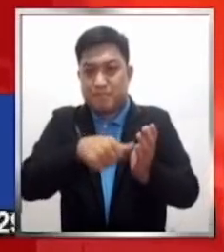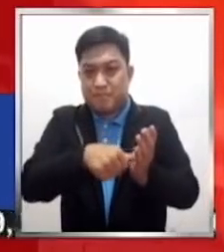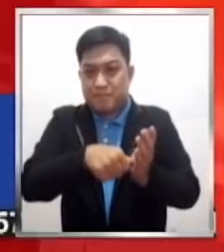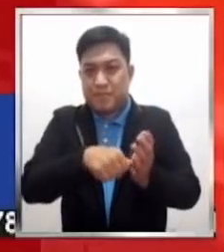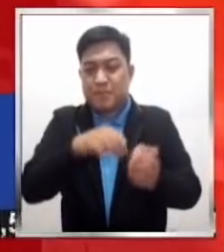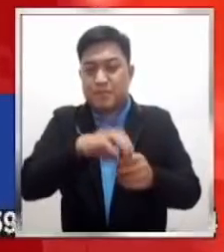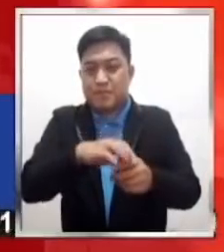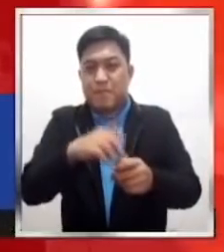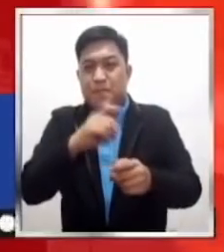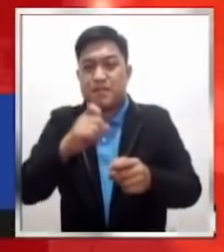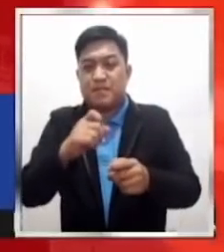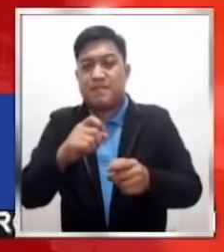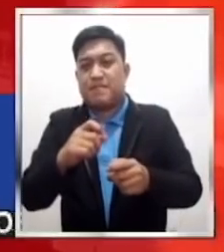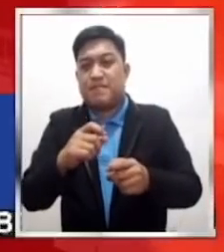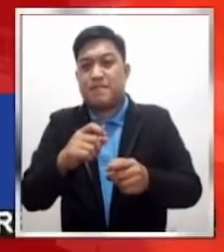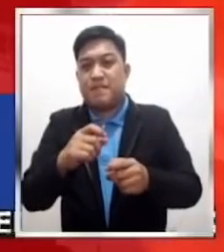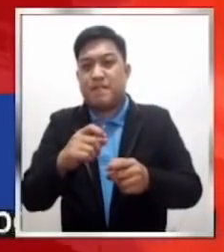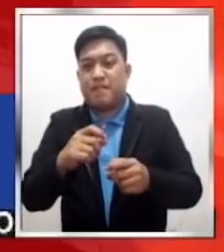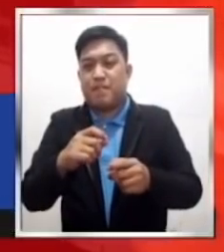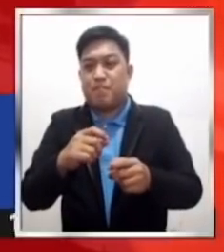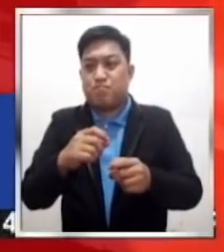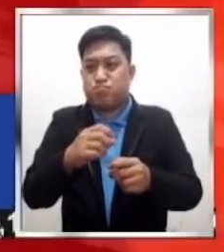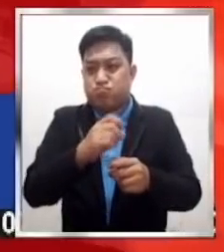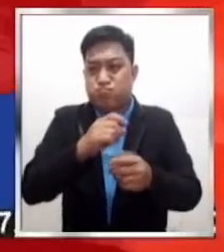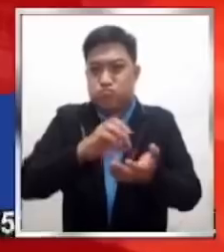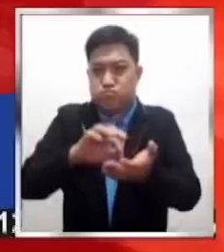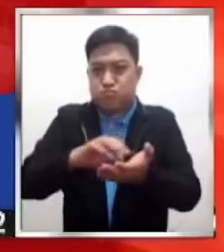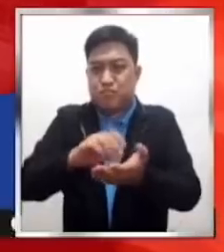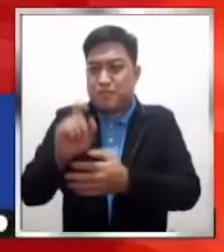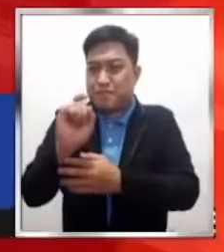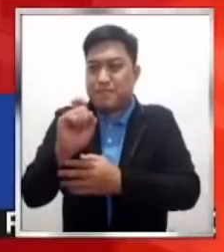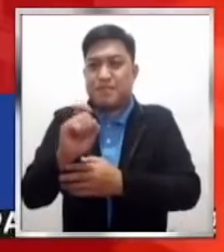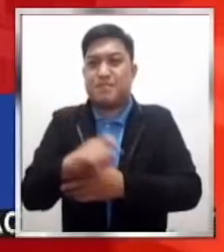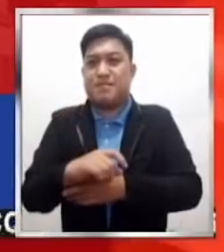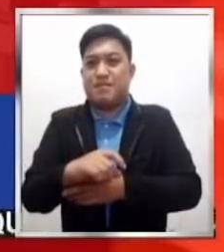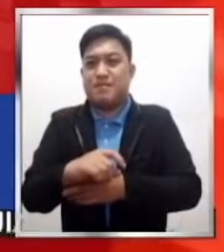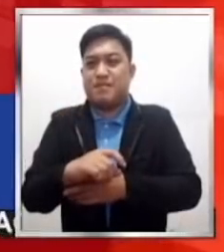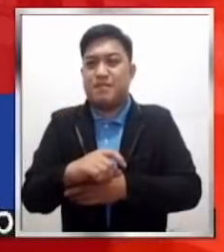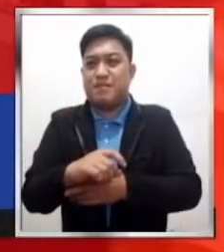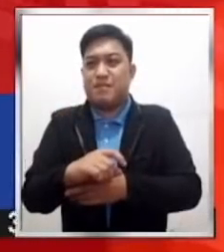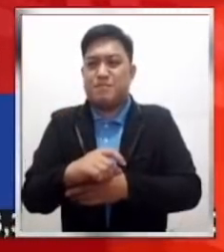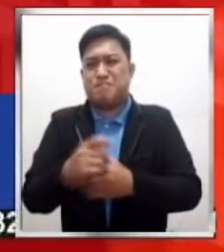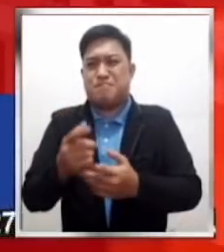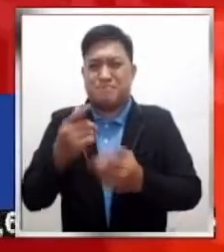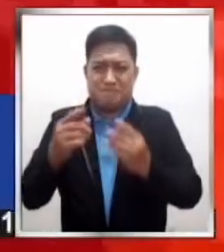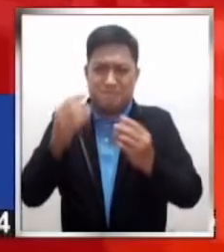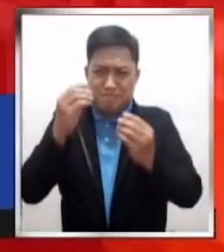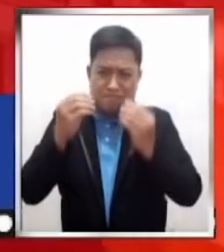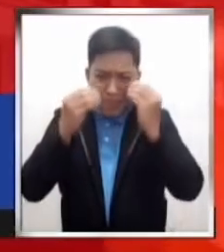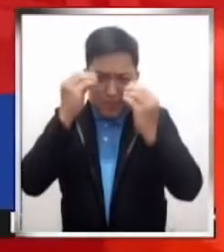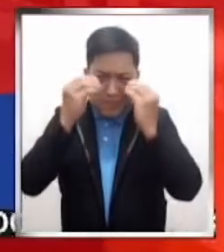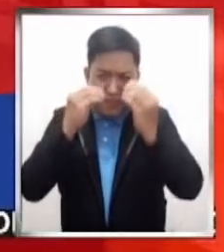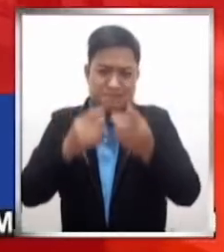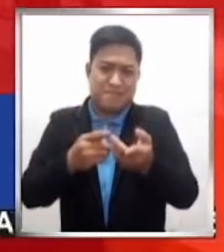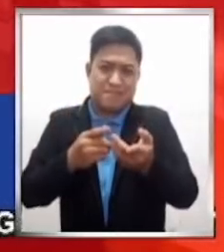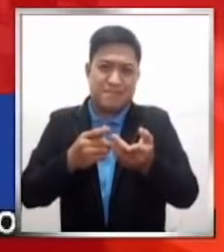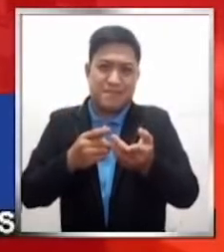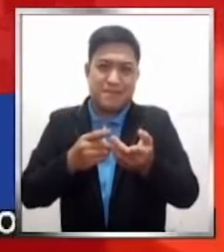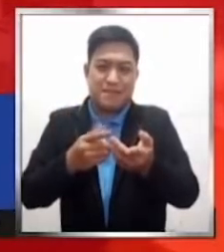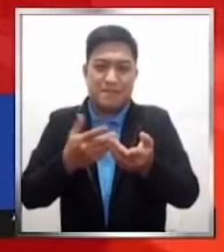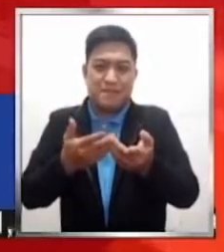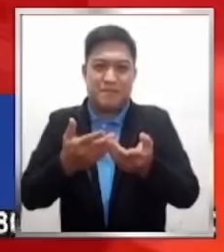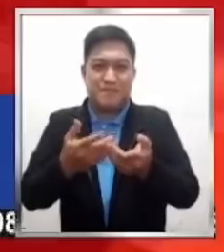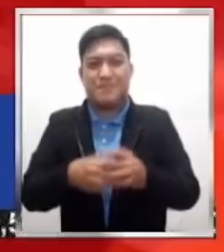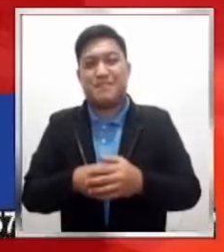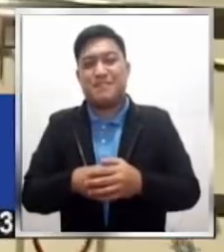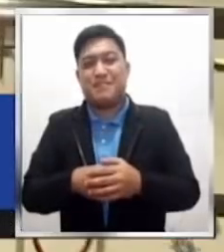ng bilangan. So parang may mga nabilisan at parang may nagdududa. Ano masasabi ng PPCRV dito, Jamie? Ivan,